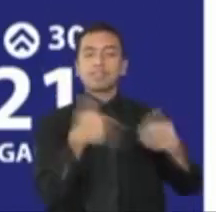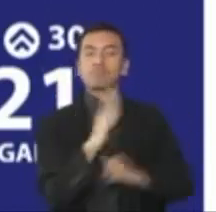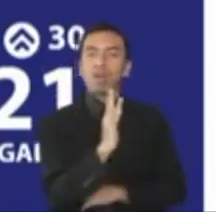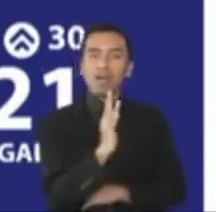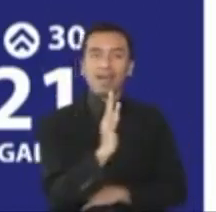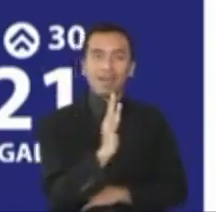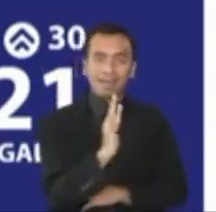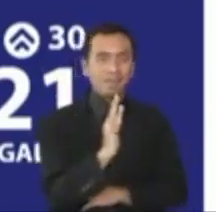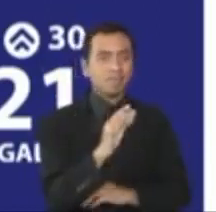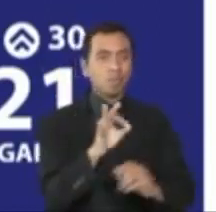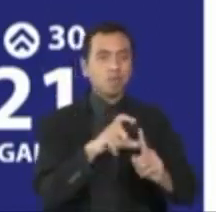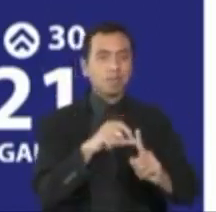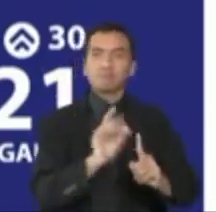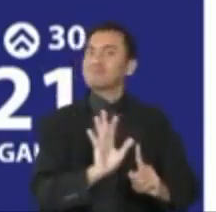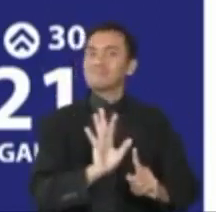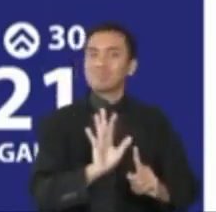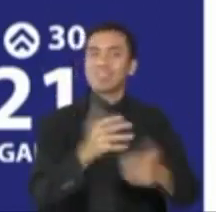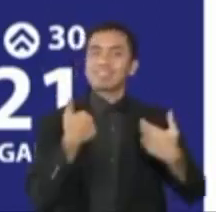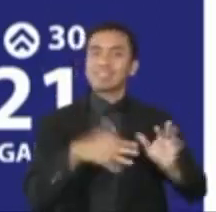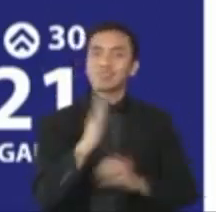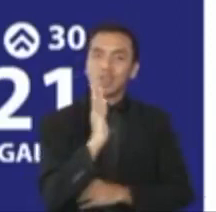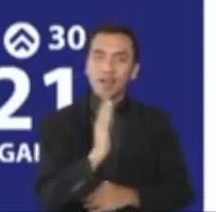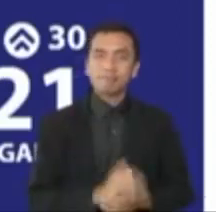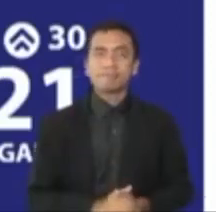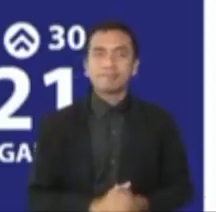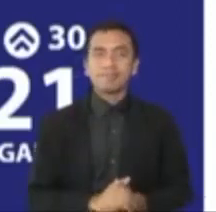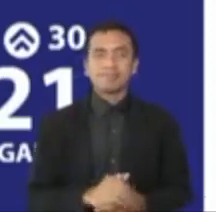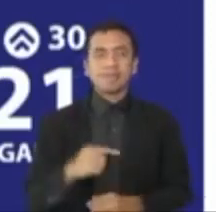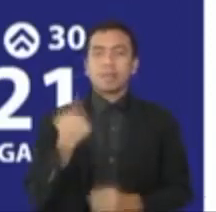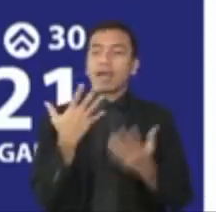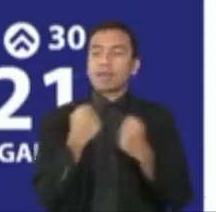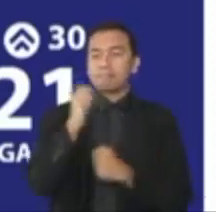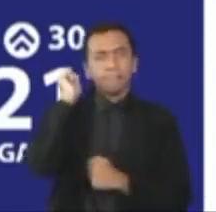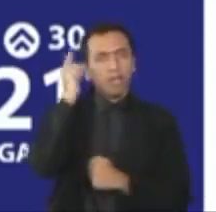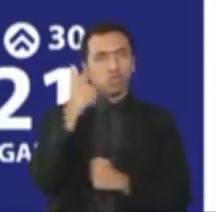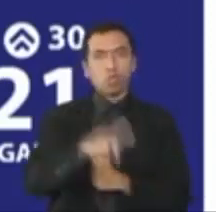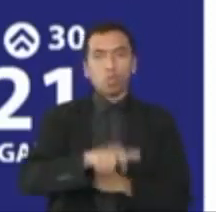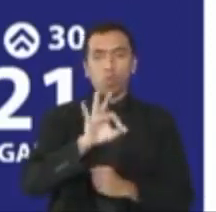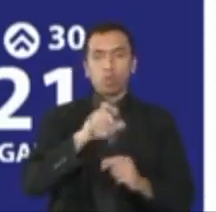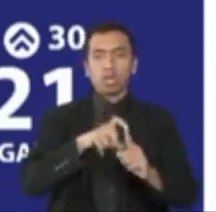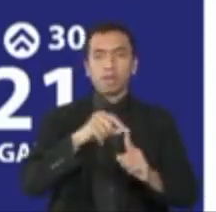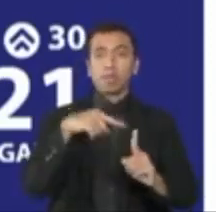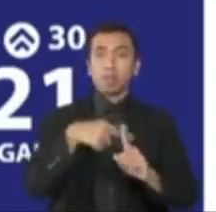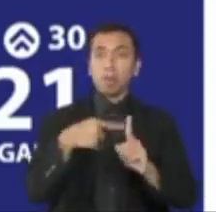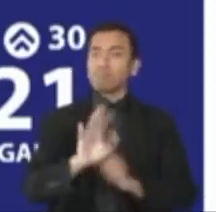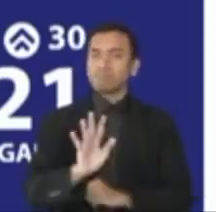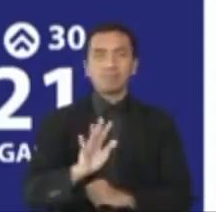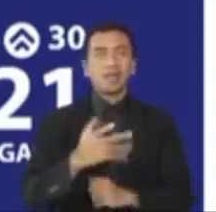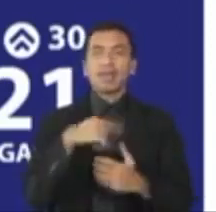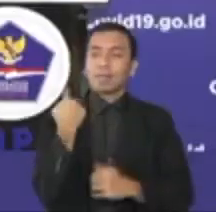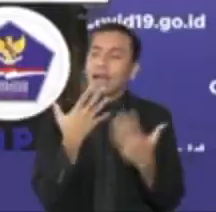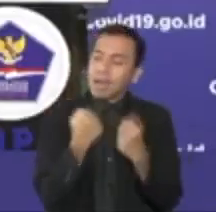dan tidak masuk lagi dalam odp dan kita berharap besok tidak bertambah lagi sehingga jumlahnya akan semakin